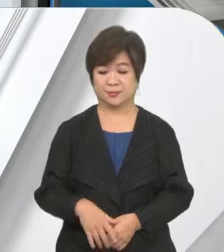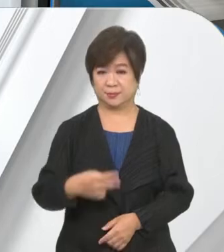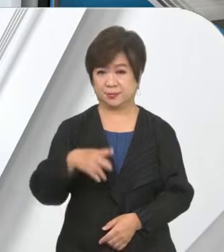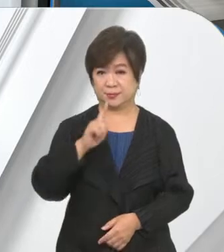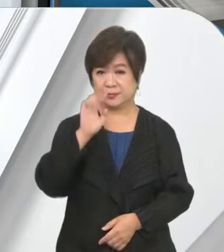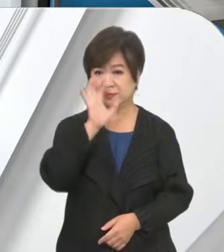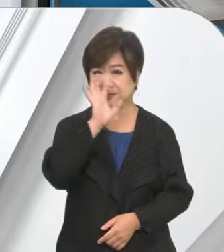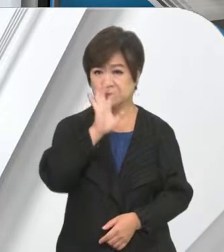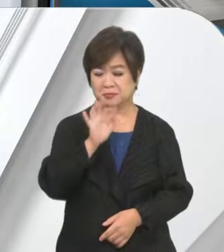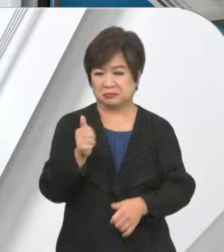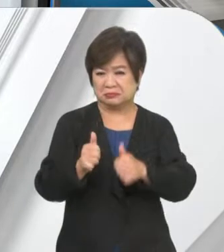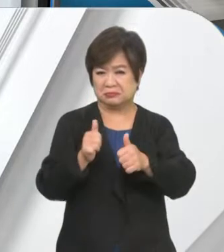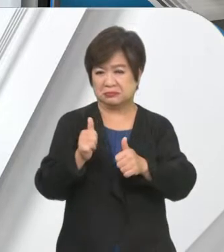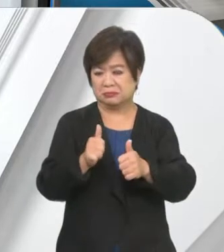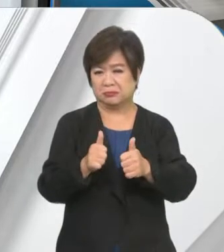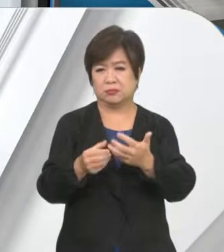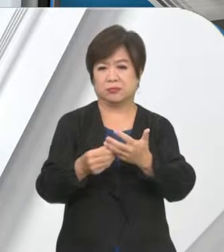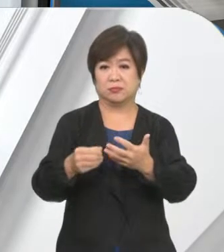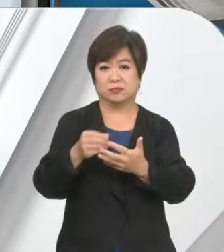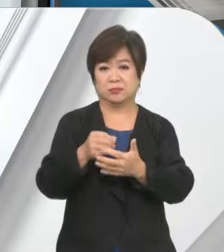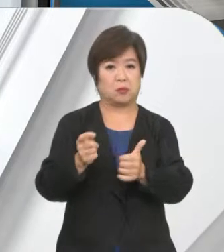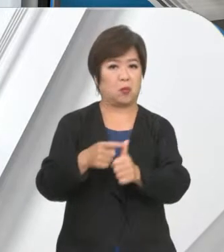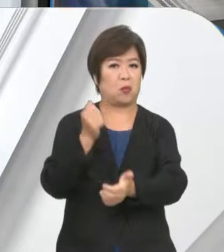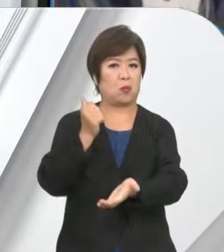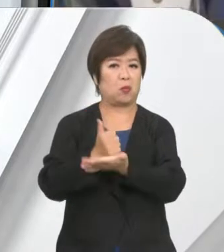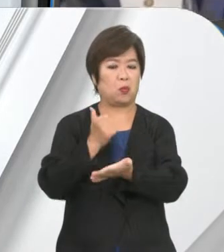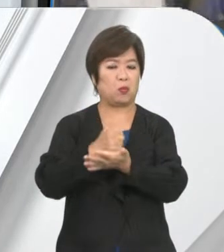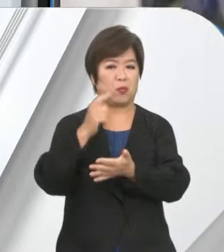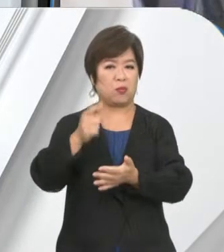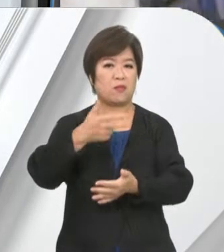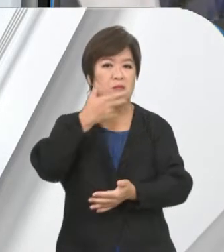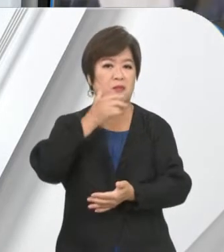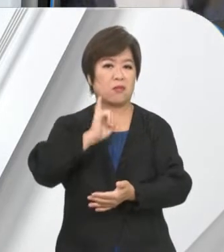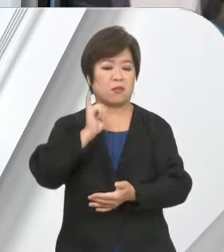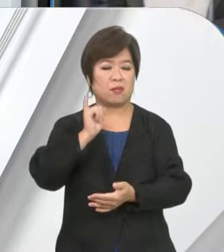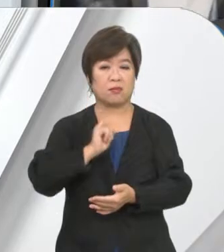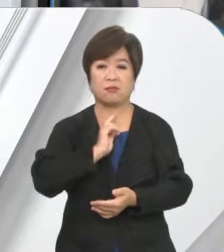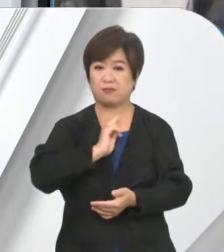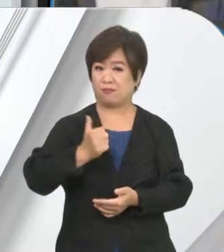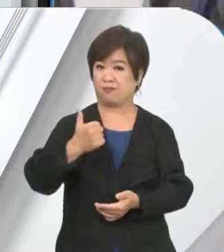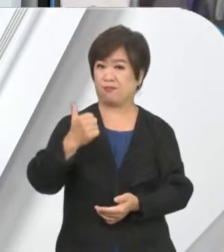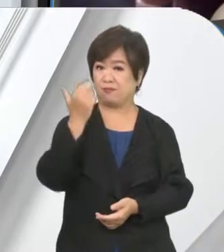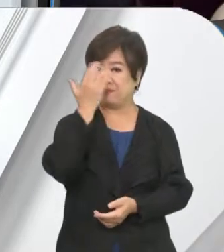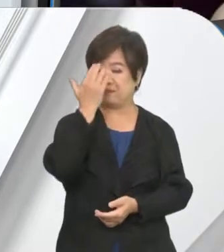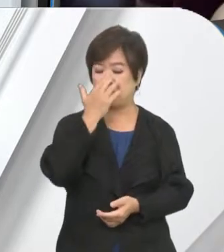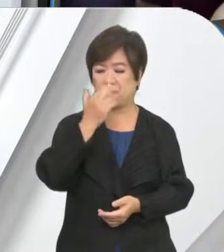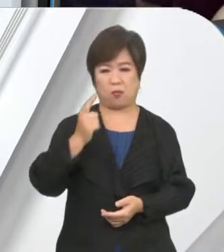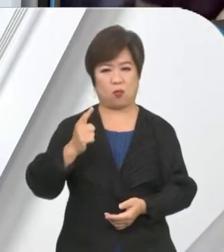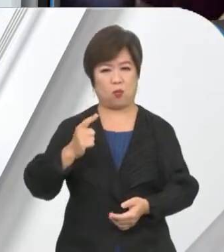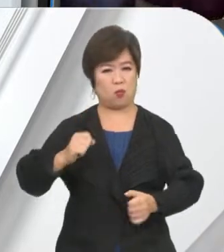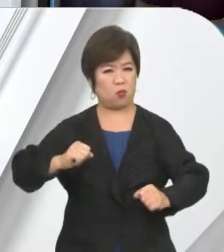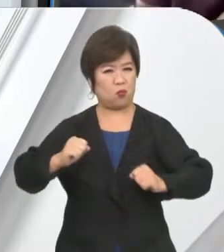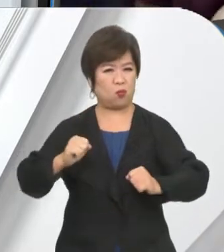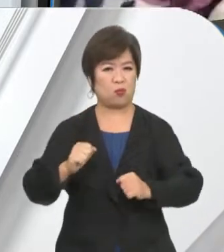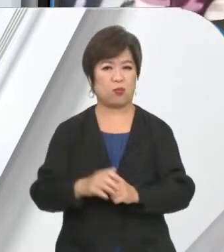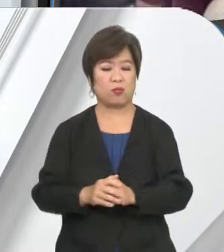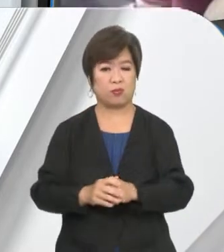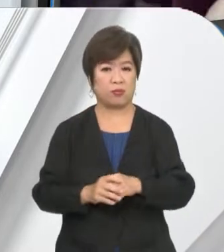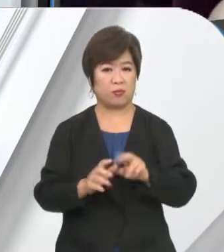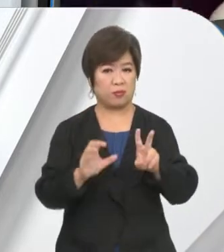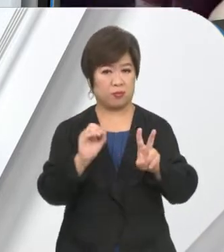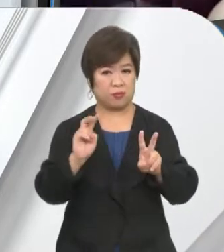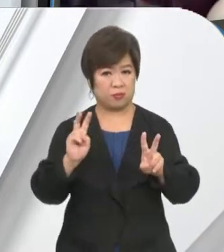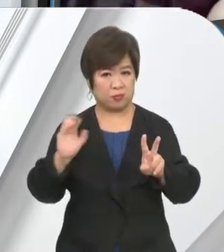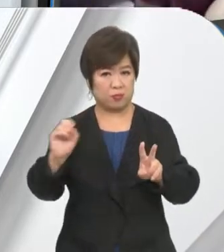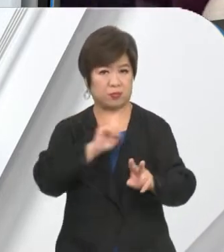拿到全国选手节目冠军之后，出头的歌手朱丽琴上过冻奖，就冻就爆发了。2022年